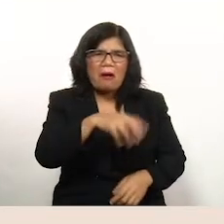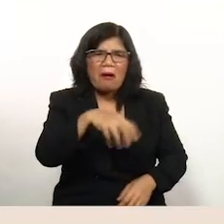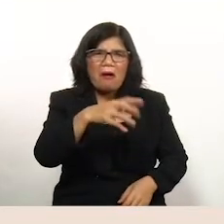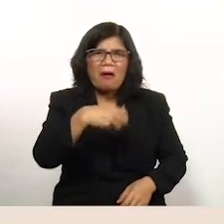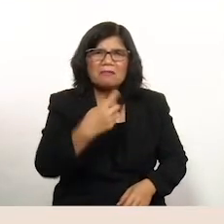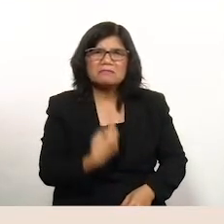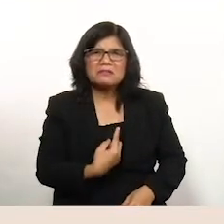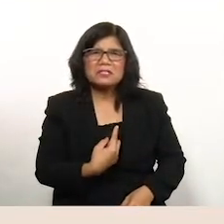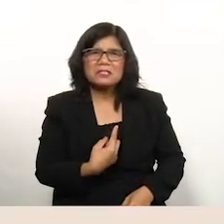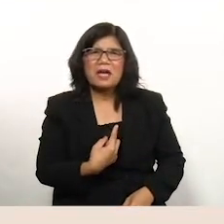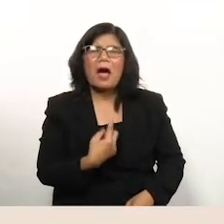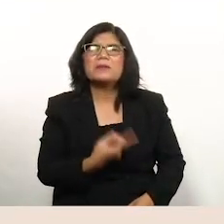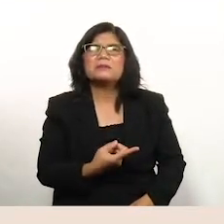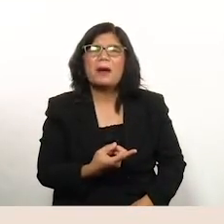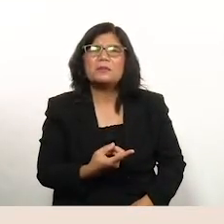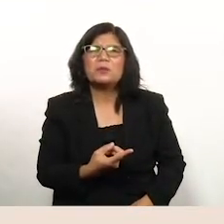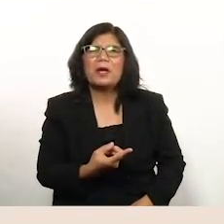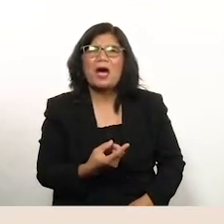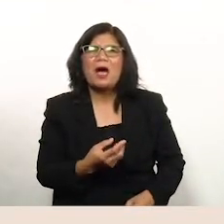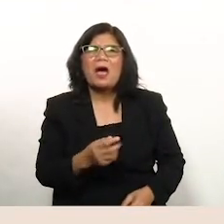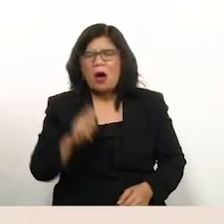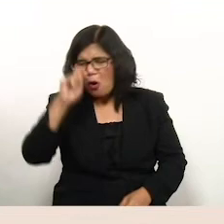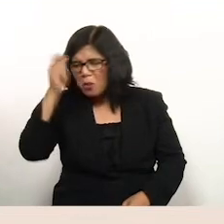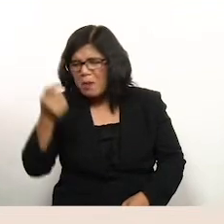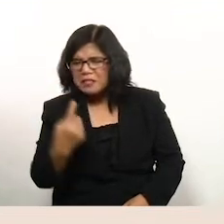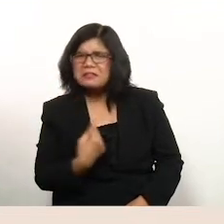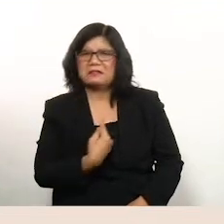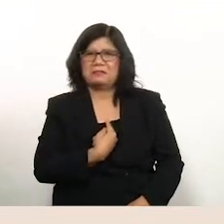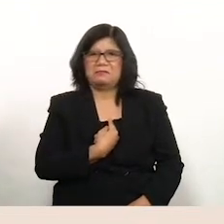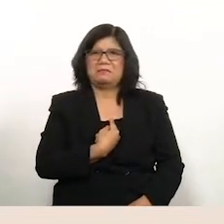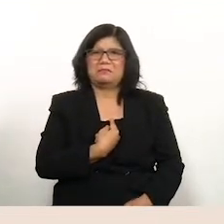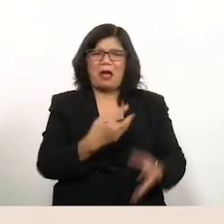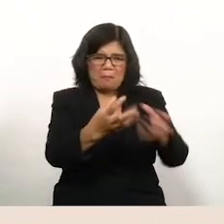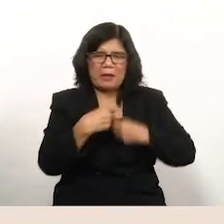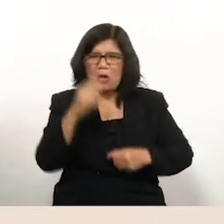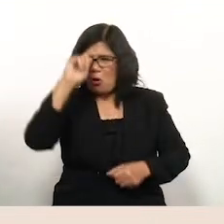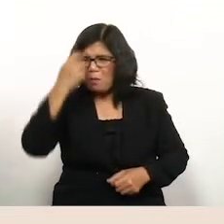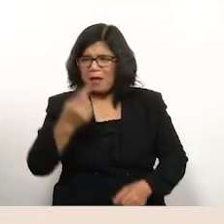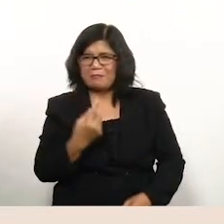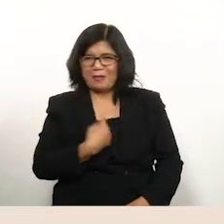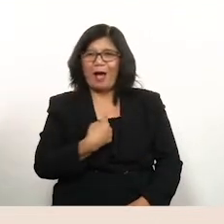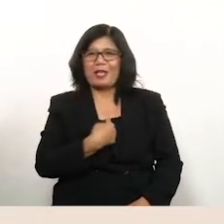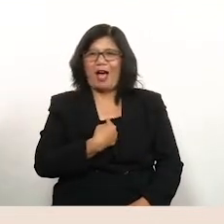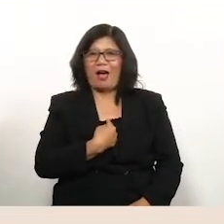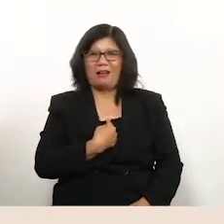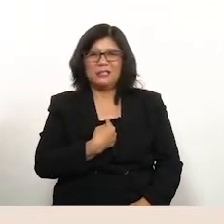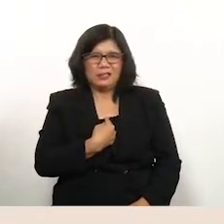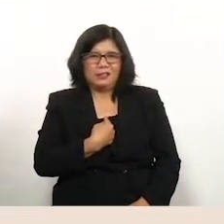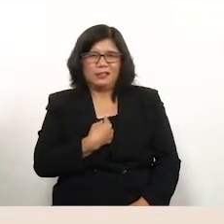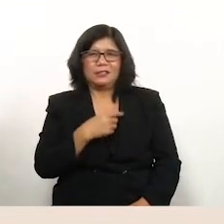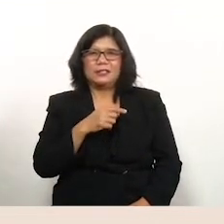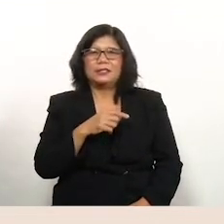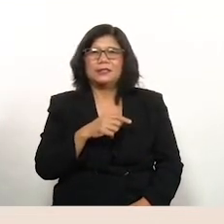Hai agar mendapat lebih banyak Simpati Hai ini yang ngeri Hai ini yang risoles